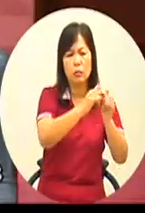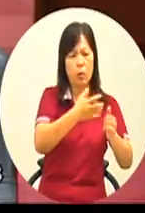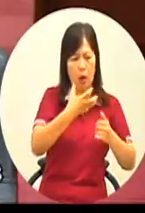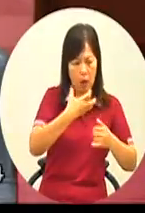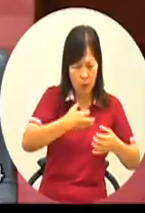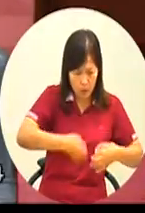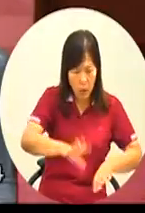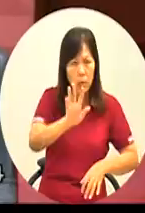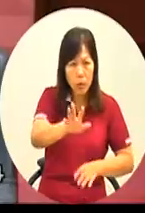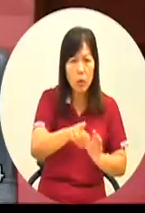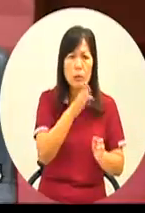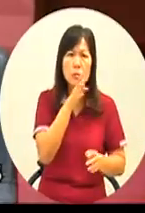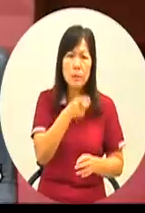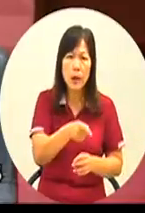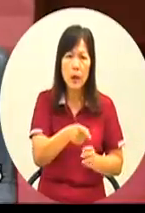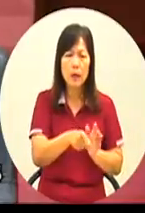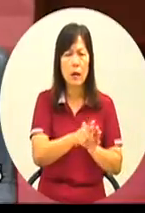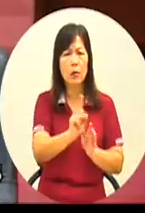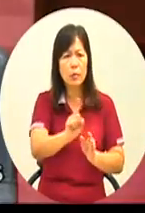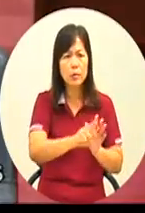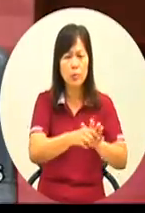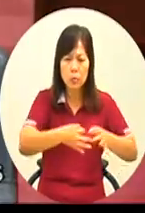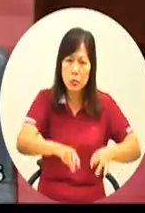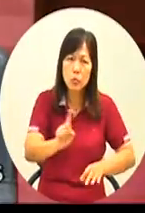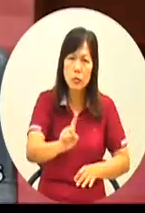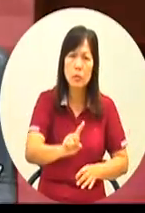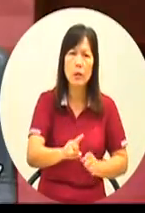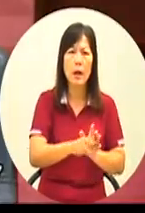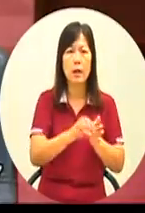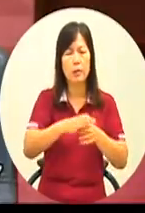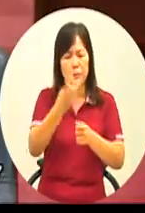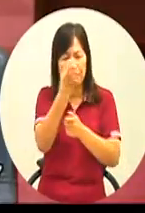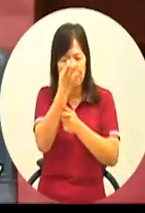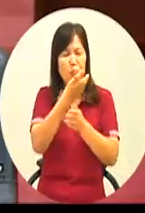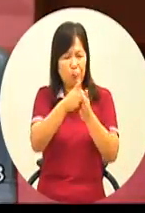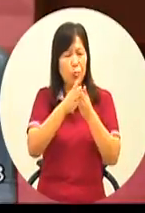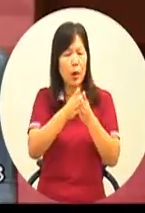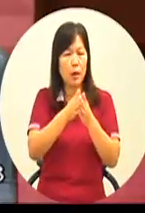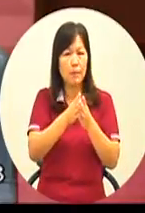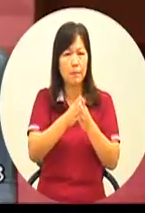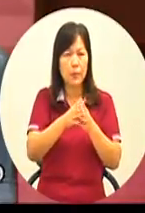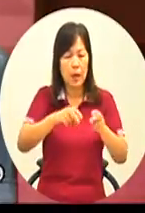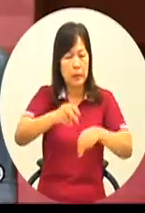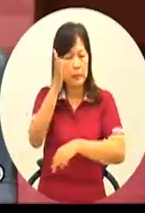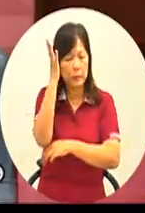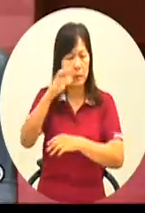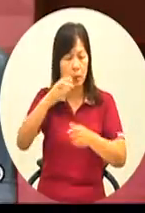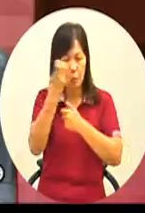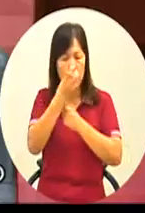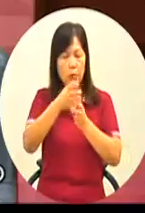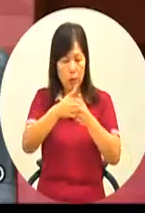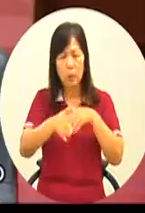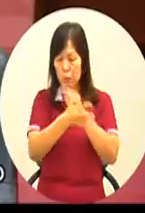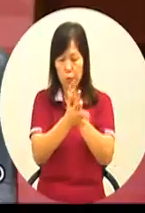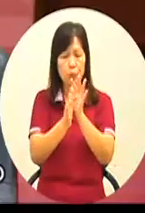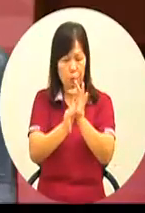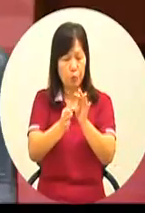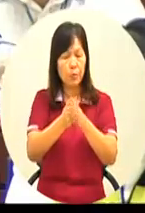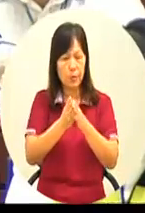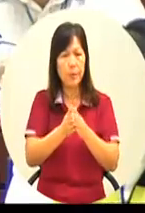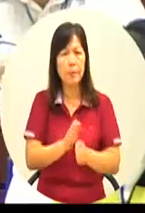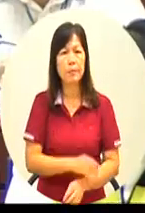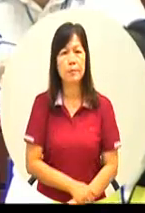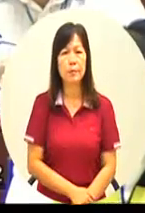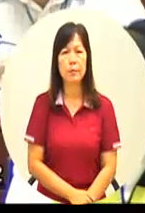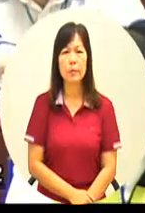是不是安尼？但是咧，又是什么受损失？就是咧，那管好些嘛，你的行政管理咧用好些啊。 我给你报告啦，